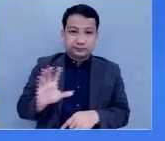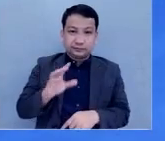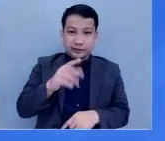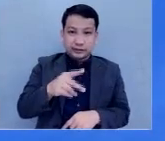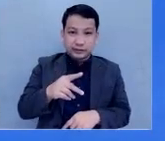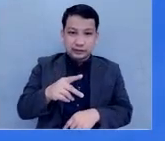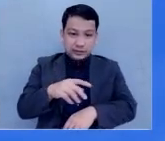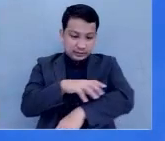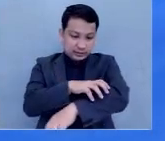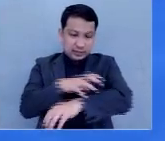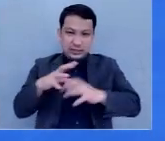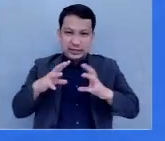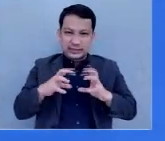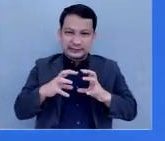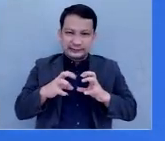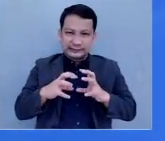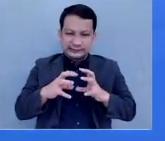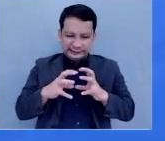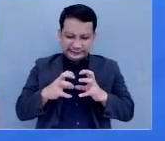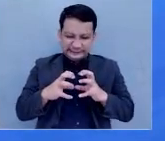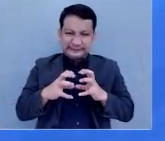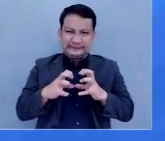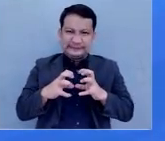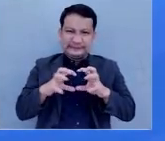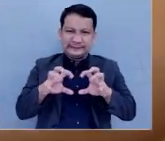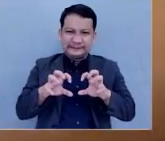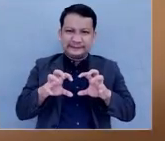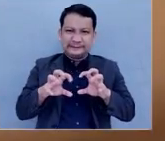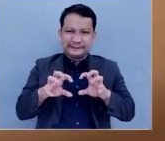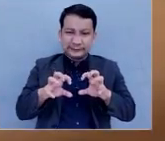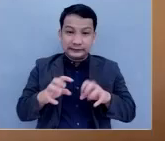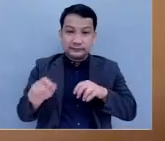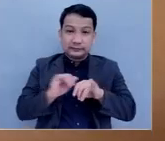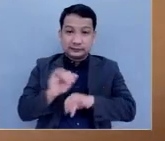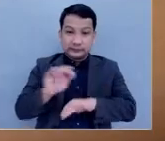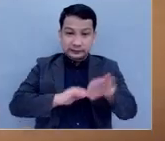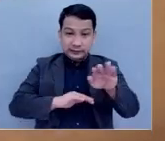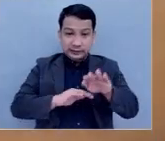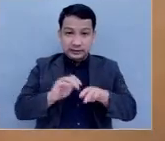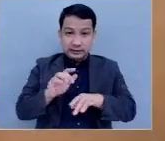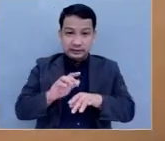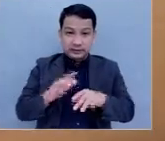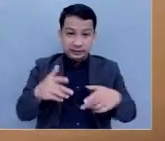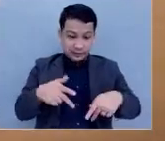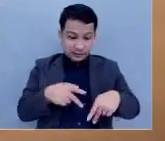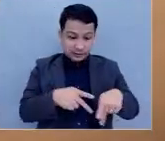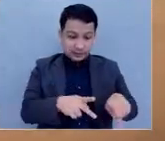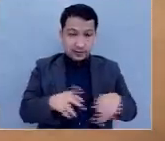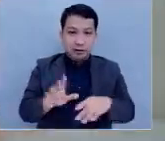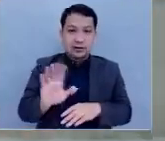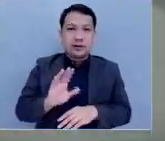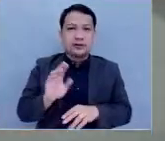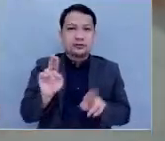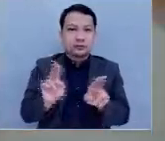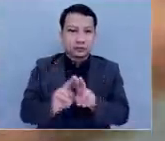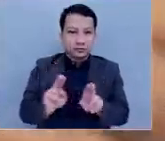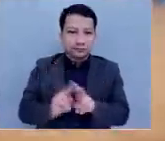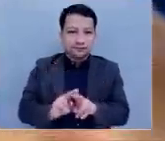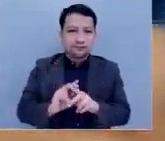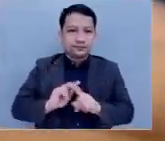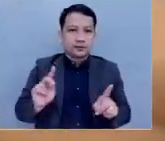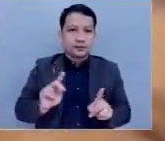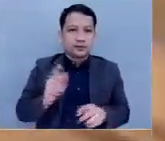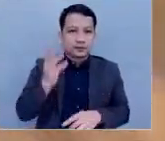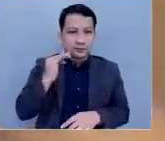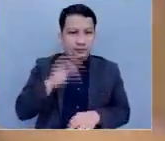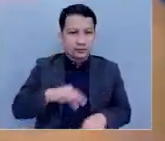ang nagko-contract or humihigpit ang ating muscles kaya na lamang ng sakita. Kadalasan naman po ay normal ito at walang seryosong sanhi. Pero jahe pa rin